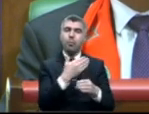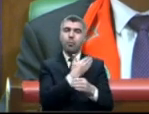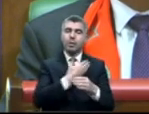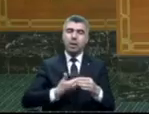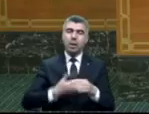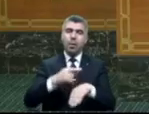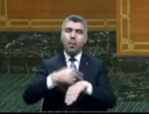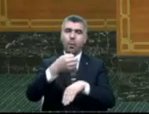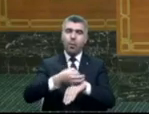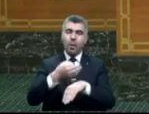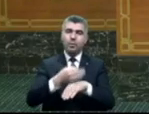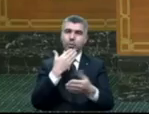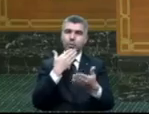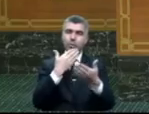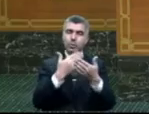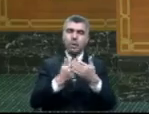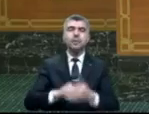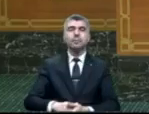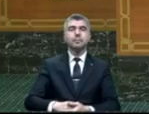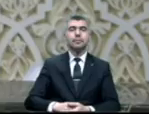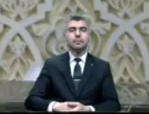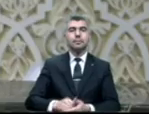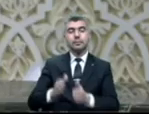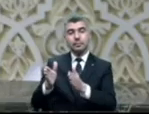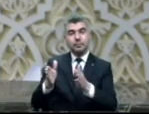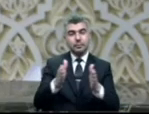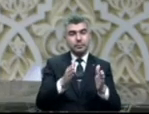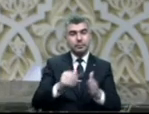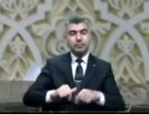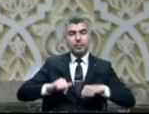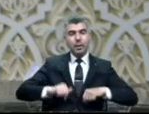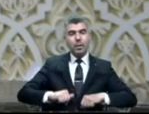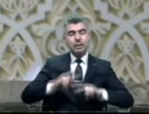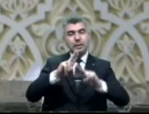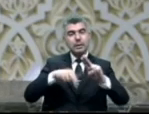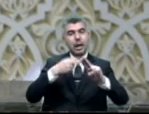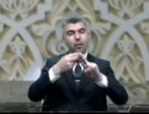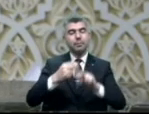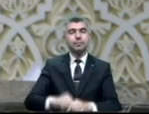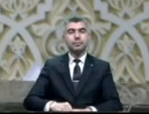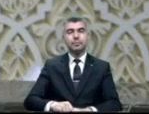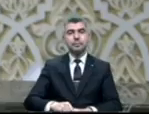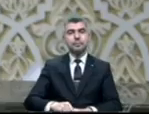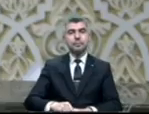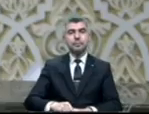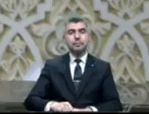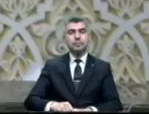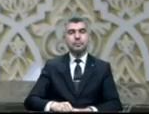الوقت. شكراً جزيلاً سيد الوزيرة. شكراً سيد المستشار محترم. سيد الوزيرة هل من رد على التعقيب حدود بعد